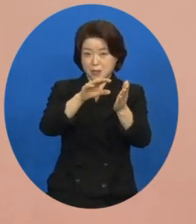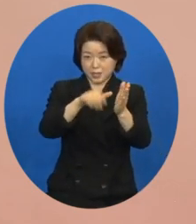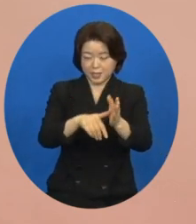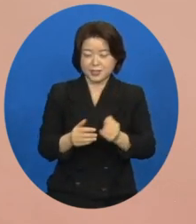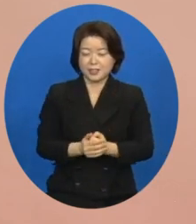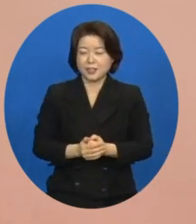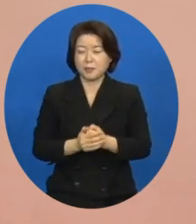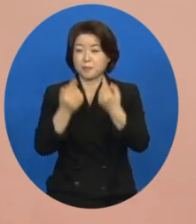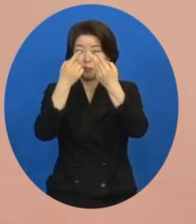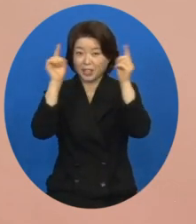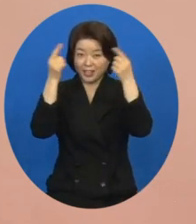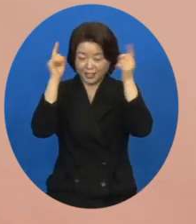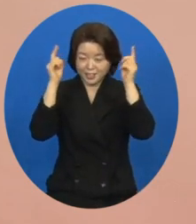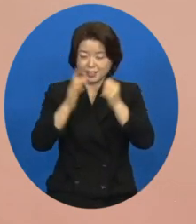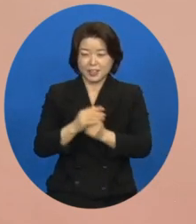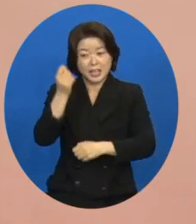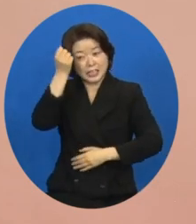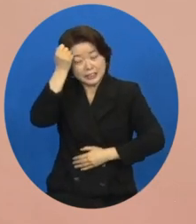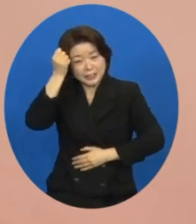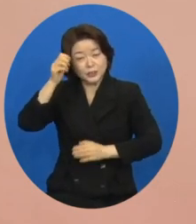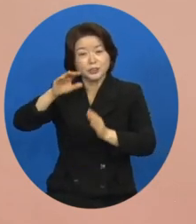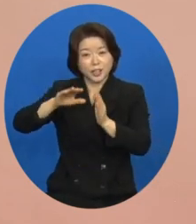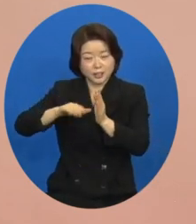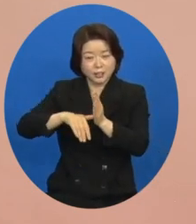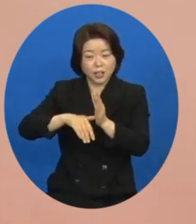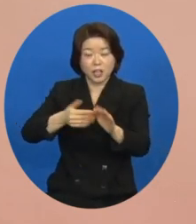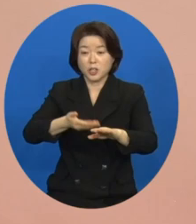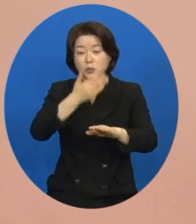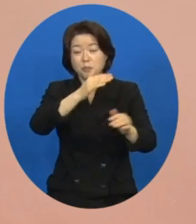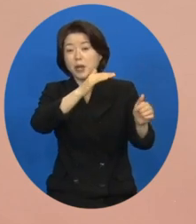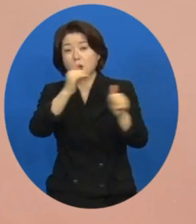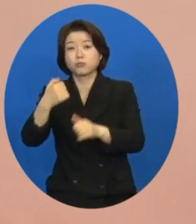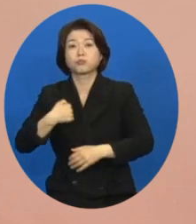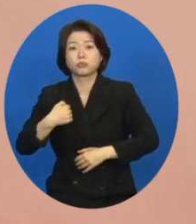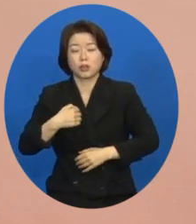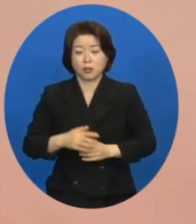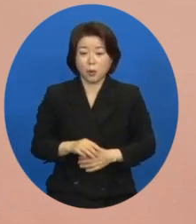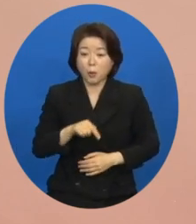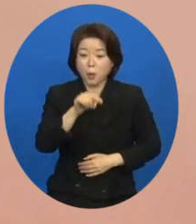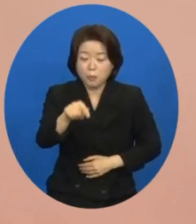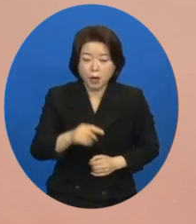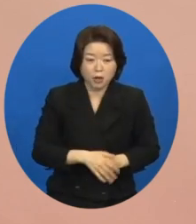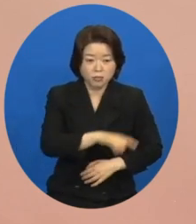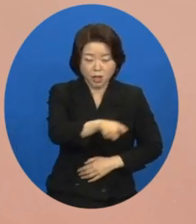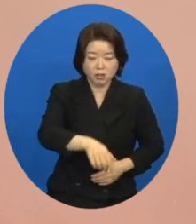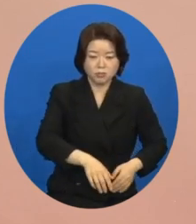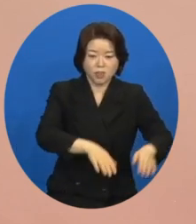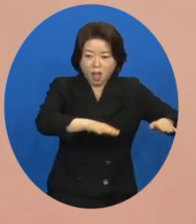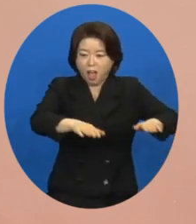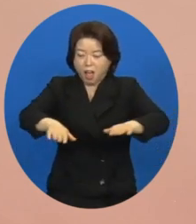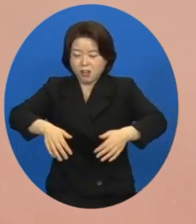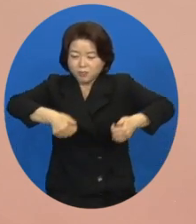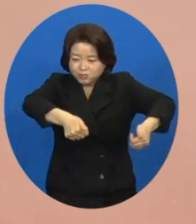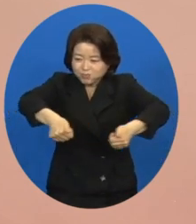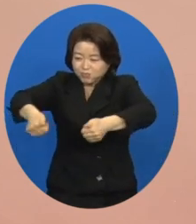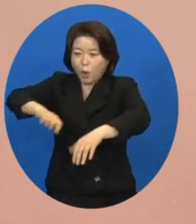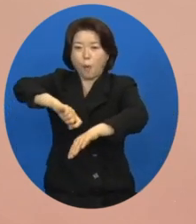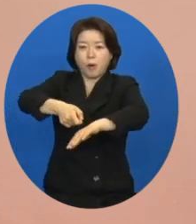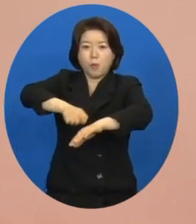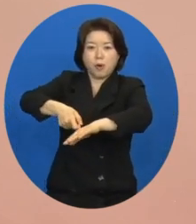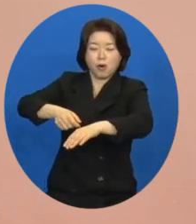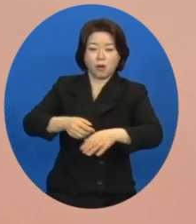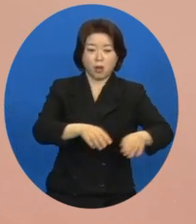1학년 때 기숙사에 있는데 선배들이 부르더라고요. 나갔더니 다 엎드려 바치라고. 다